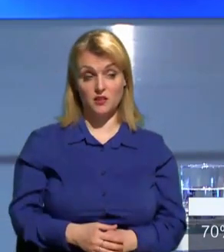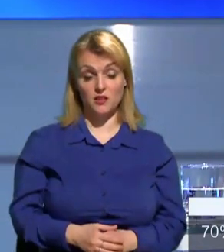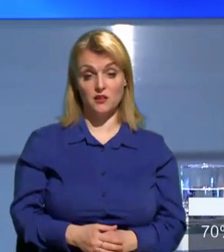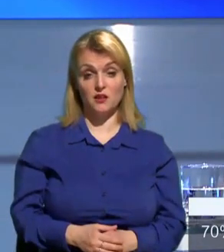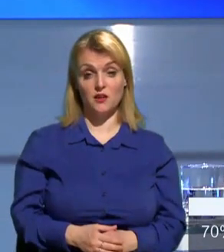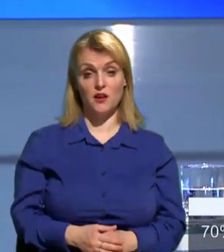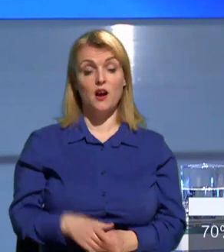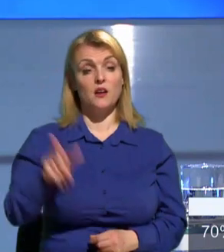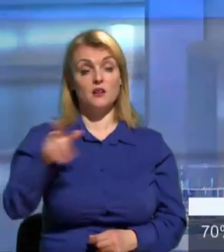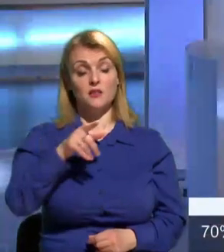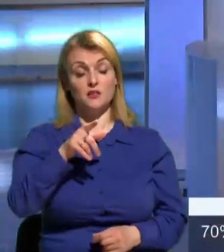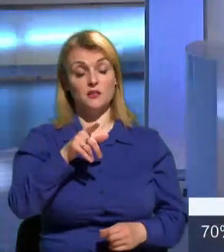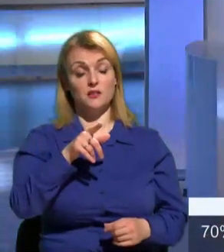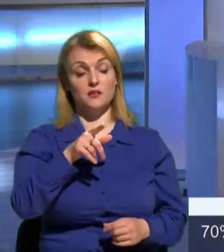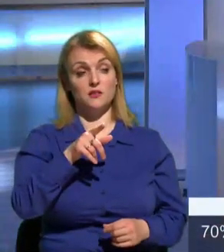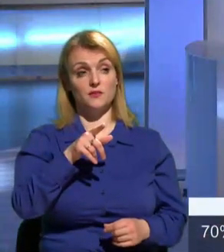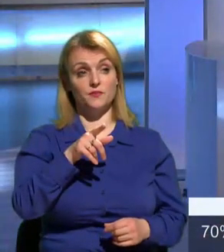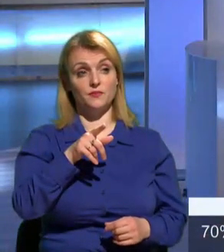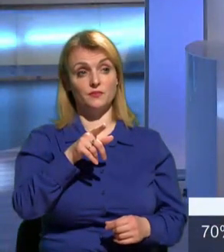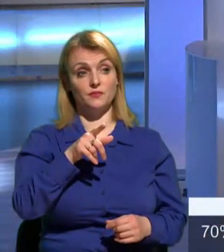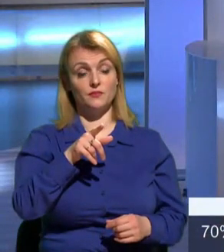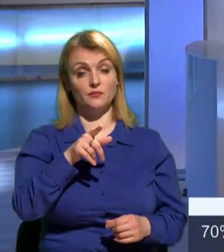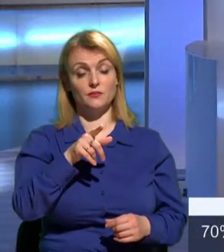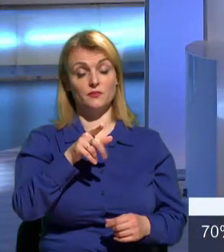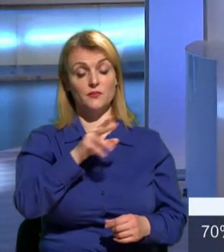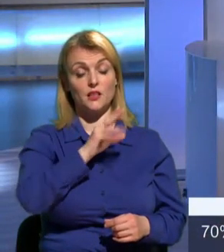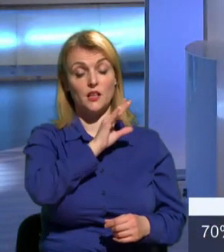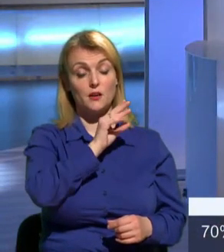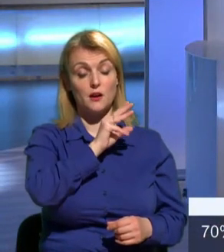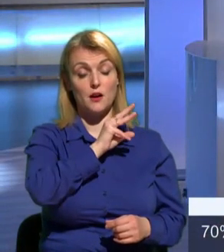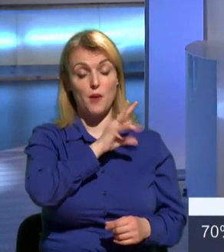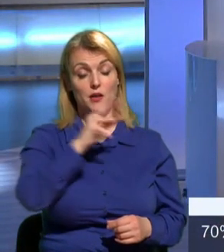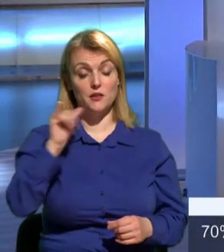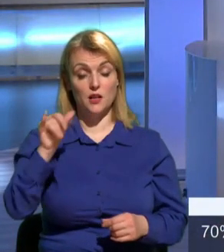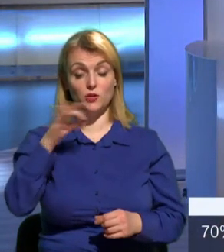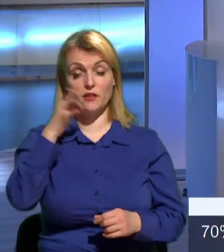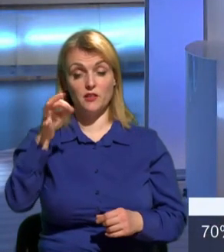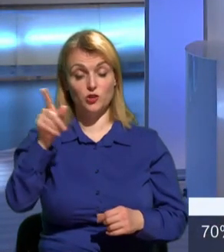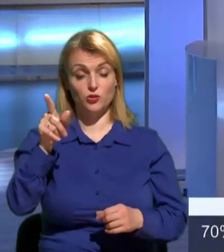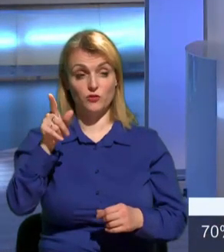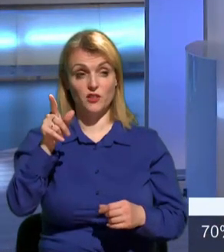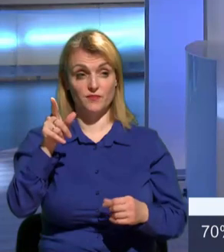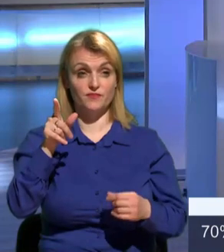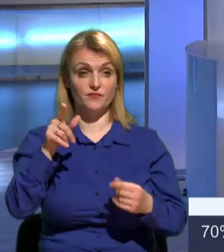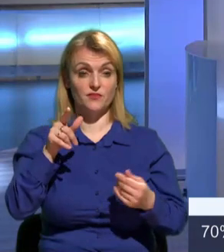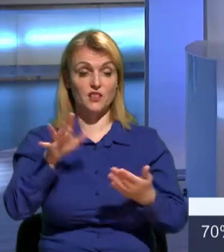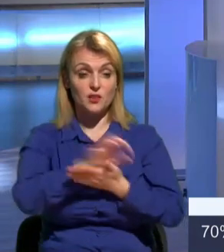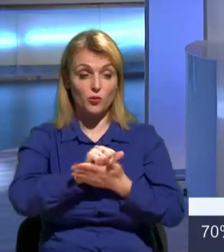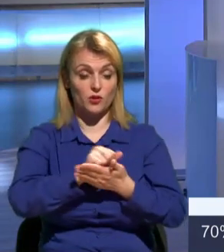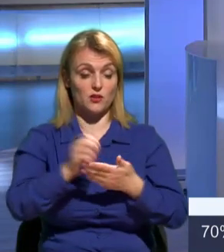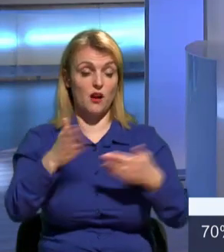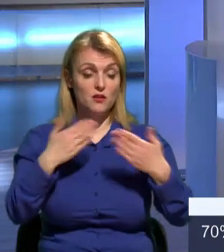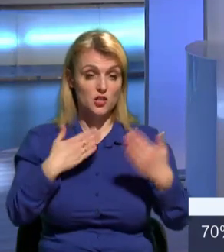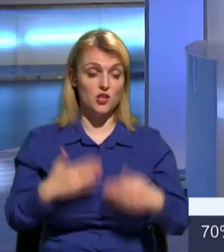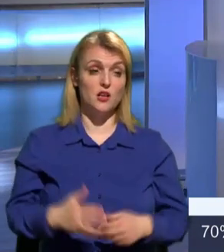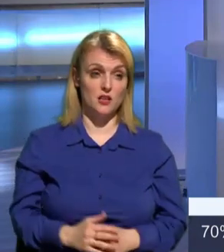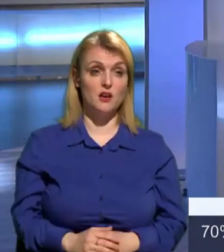relansat relațiile cu Federația Rusă. Dar cum ați califica însă relațiile cu Vestul? Pentru